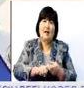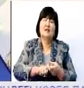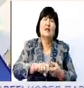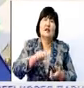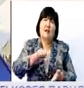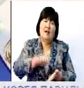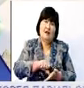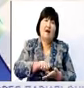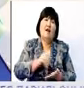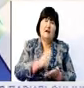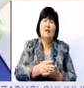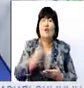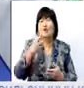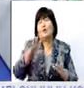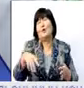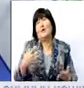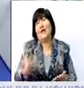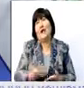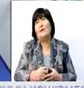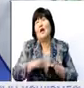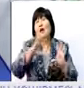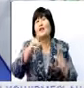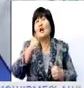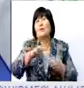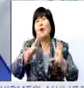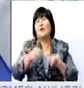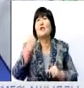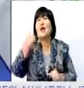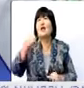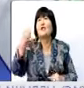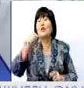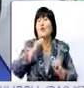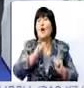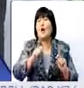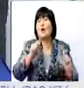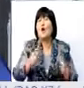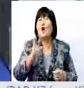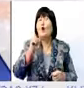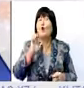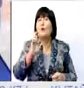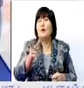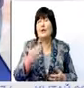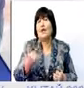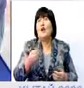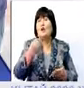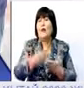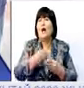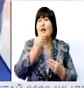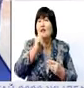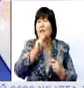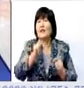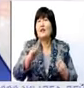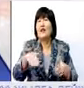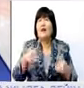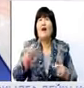арқасында шыдап, үшінші орын алдым. Жалпы сайыс қорытындысымен жеңімпаздар мен жүлдегерлерге кубоктармен қатар бағалы сыйлықтар